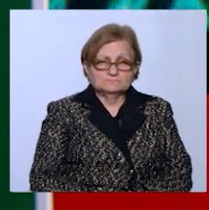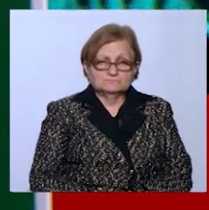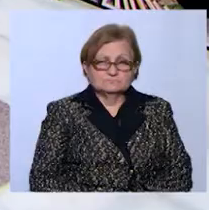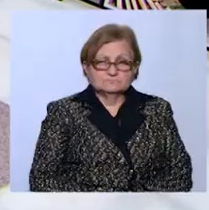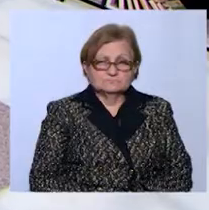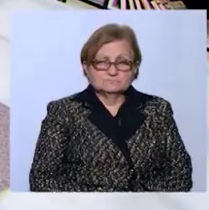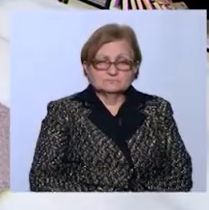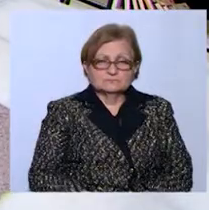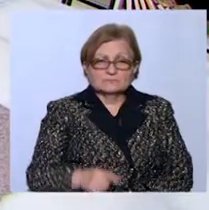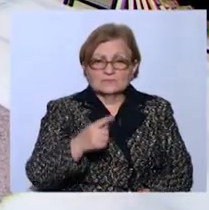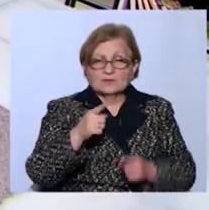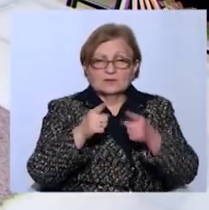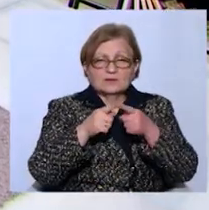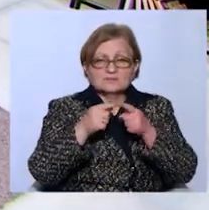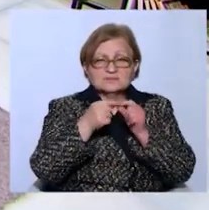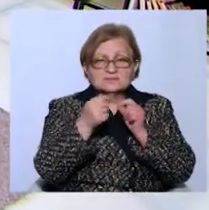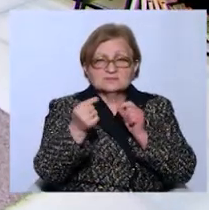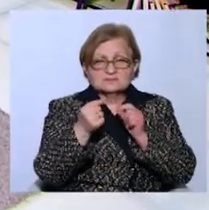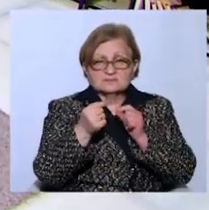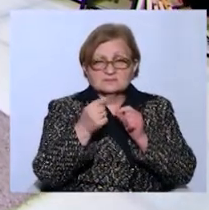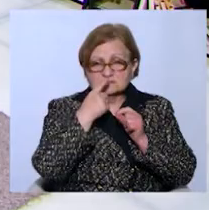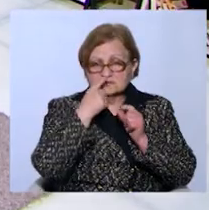და რამდენი აქვს წვერო?